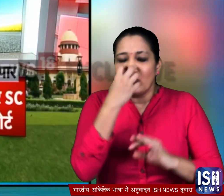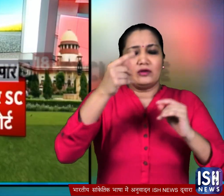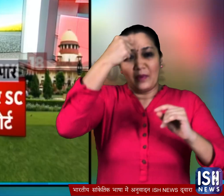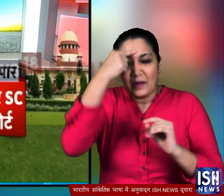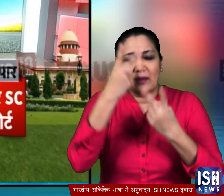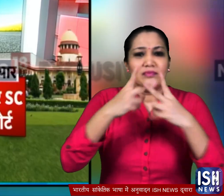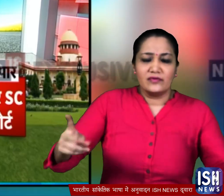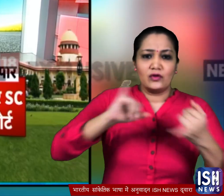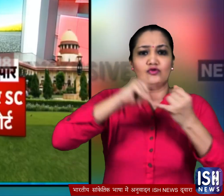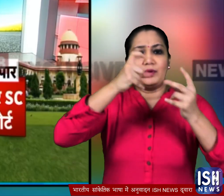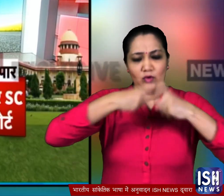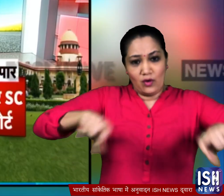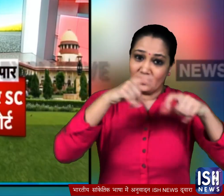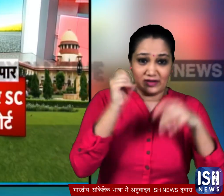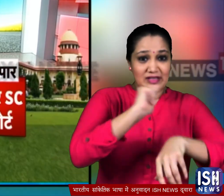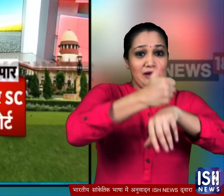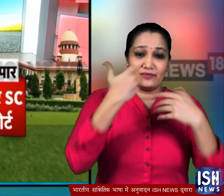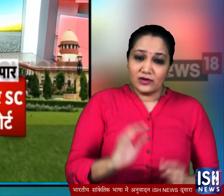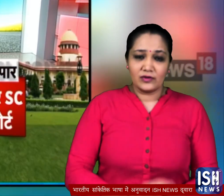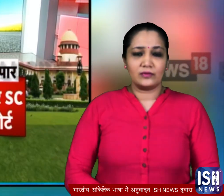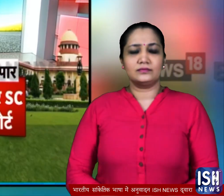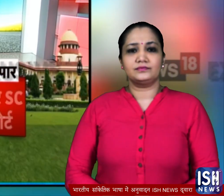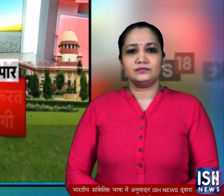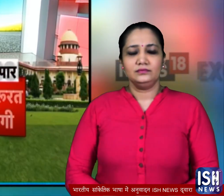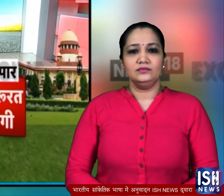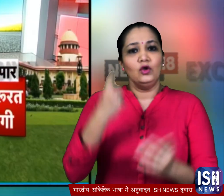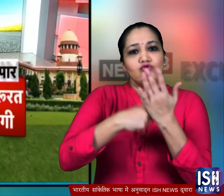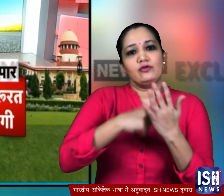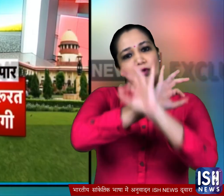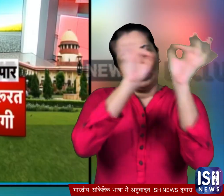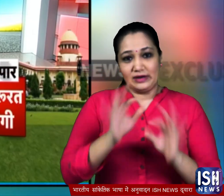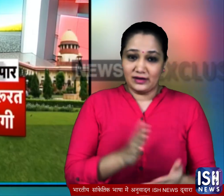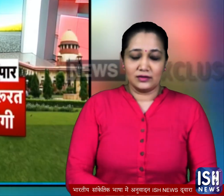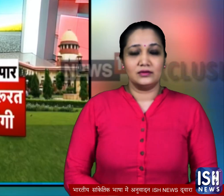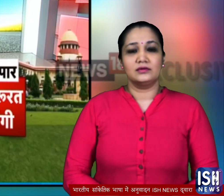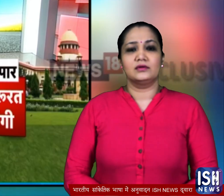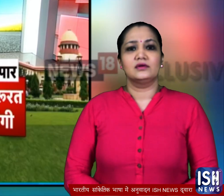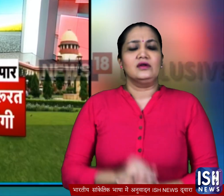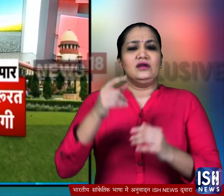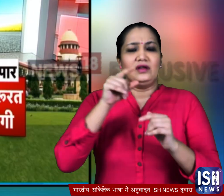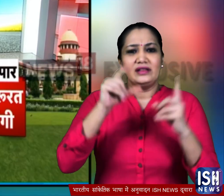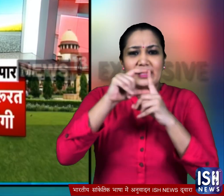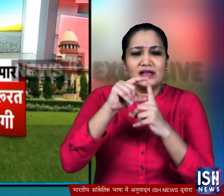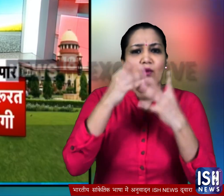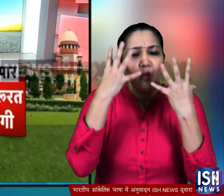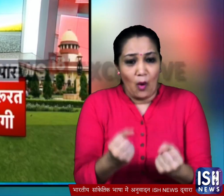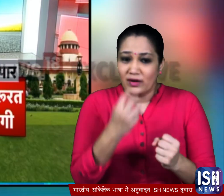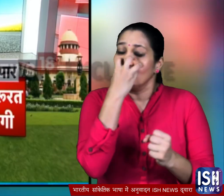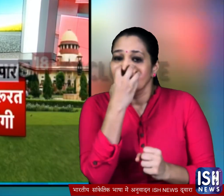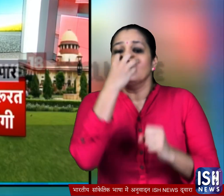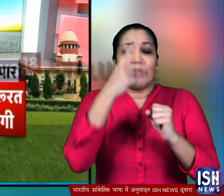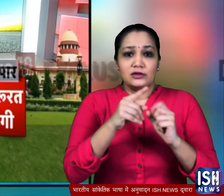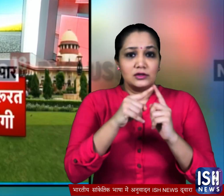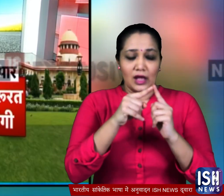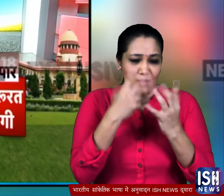संकट की जांच के लिए सुप्रीम कोर्ट ने एक कमेटी बनाई थी, जिसकी अंतरिम रिपोर्ट सामने आई, जिसमें दावा किया गया कि दिल्ली को जितनी ऑक्सीजन की